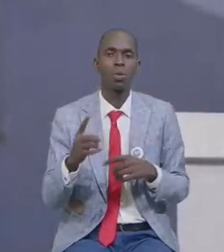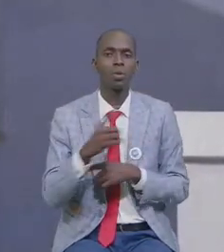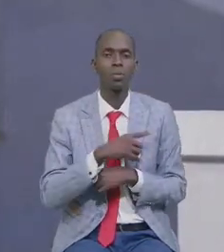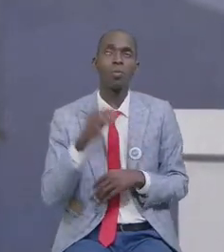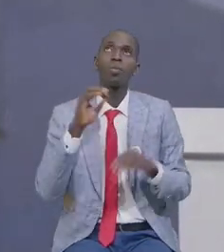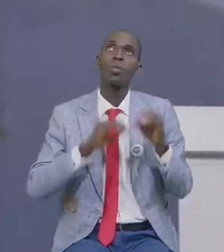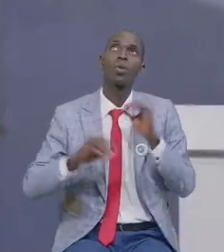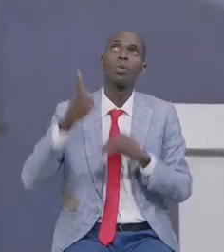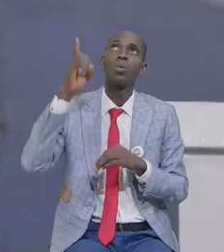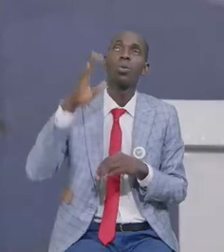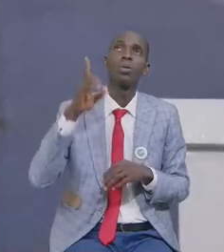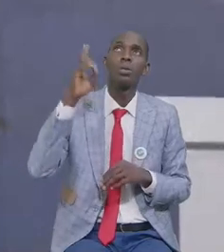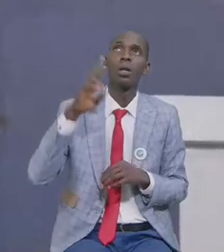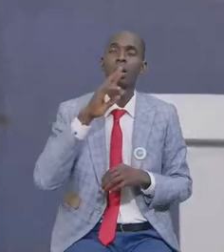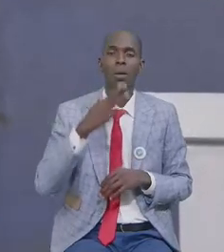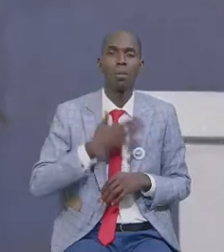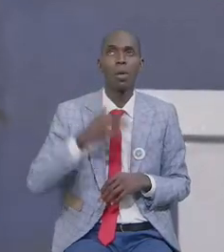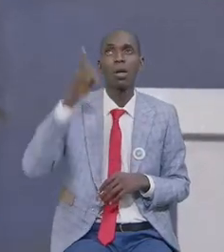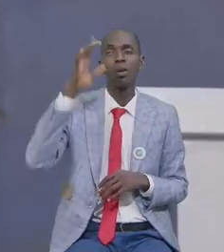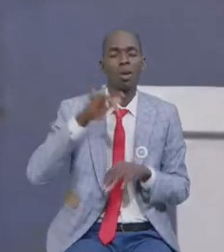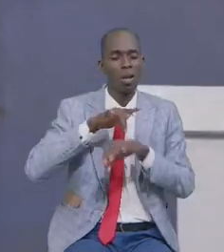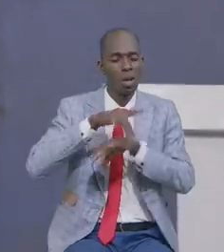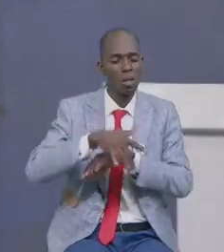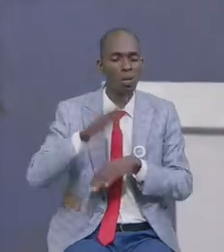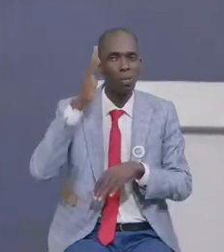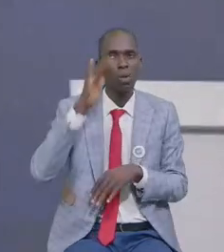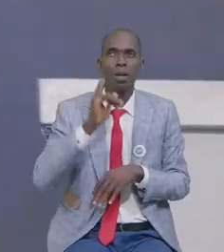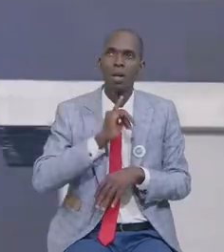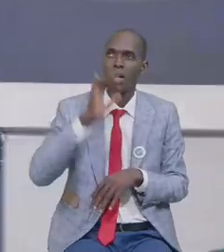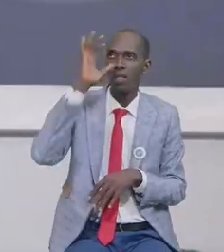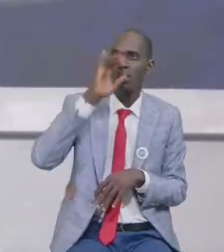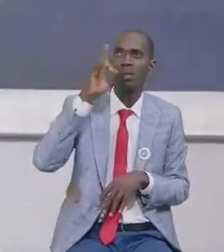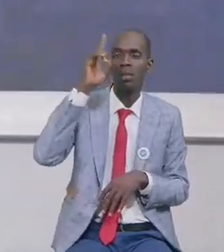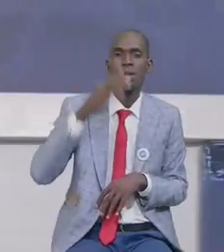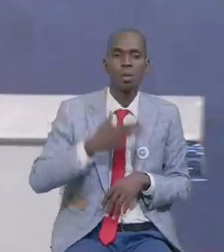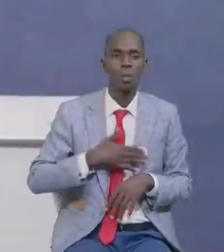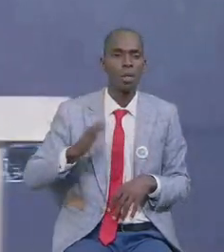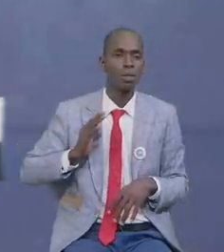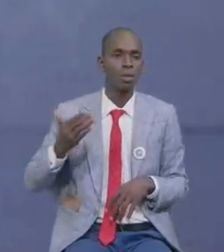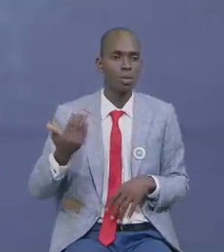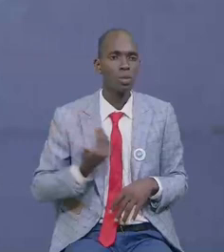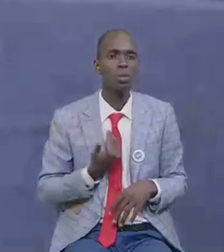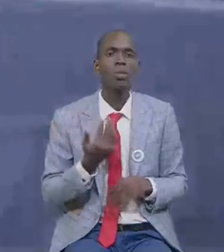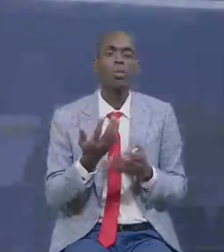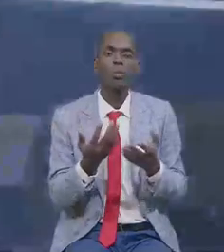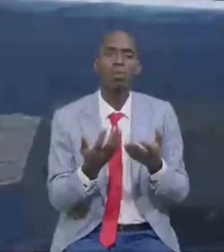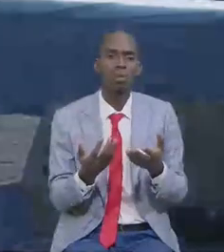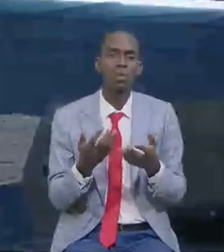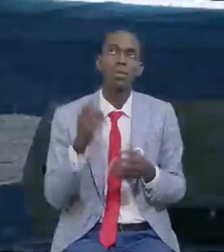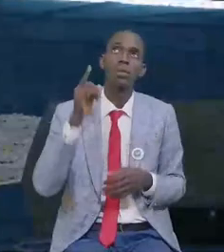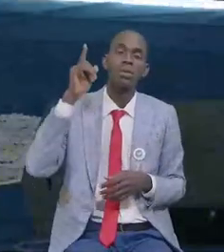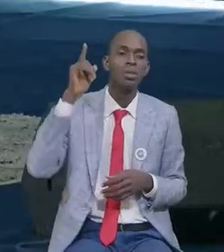Dieu, tu es mon Dieu, très tôt, je te cherche. Mon âme a soif de toi, mon